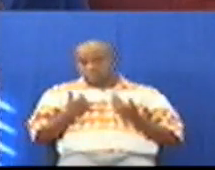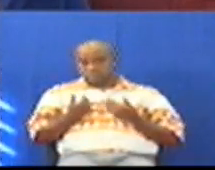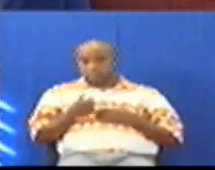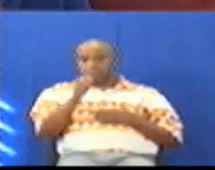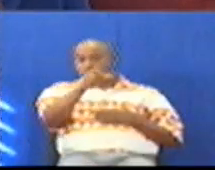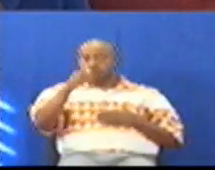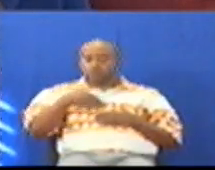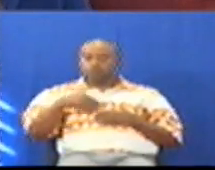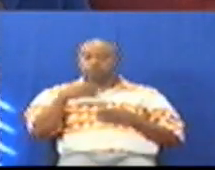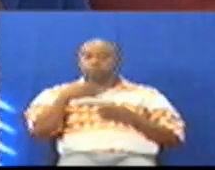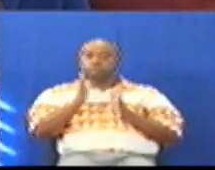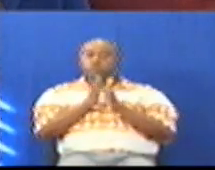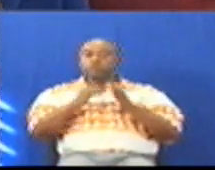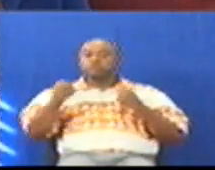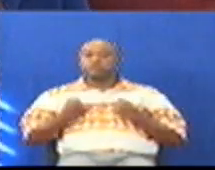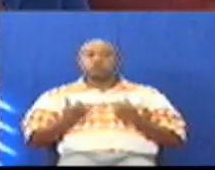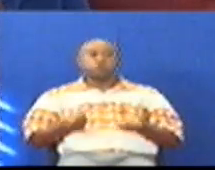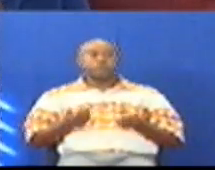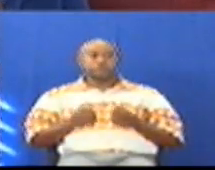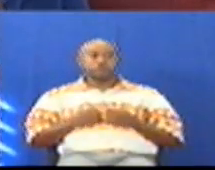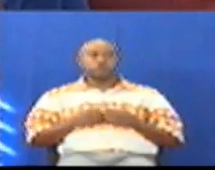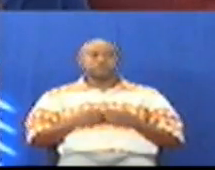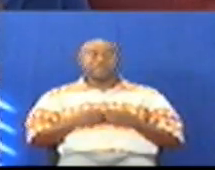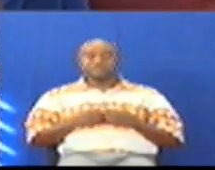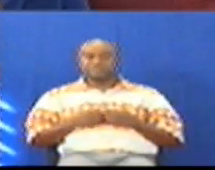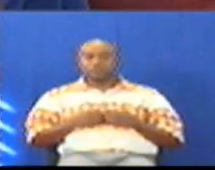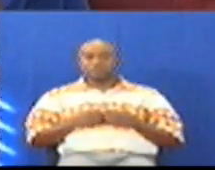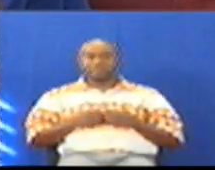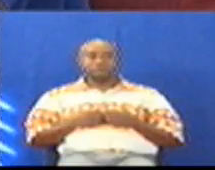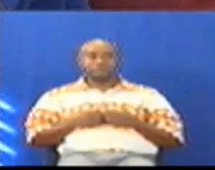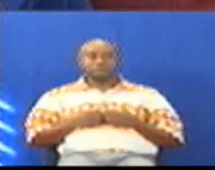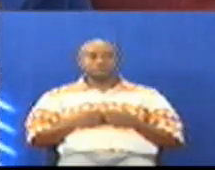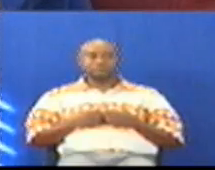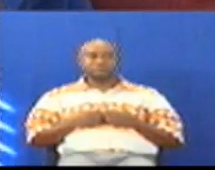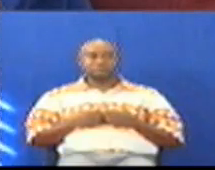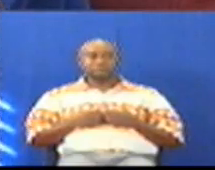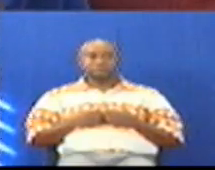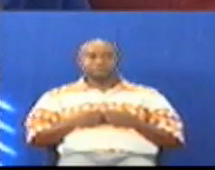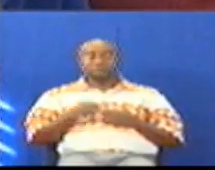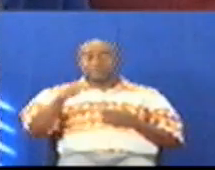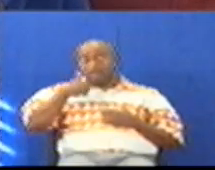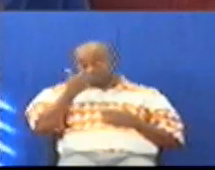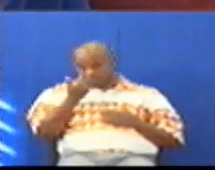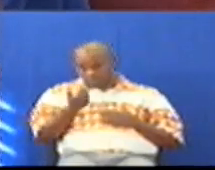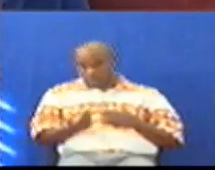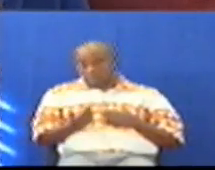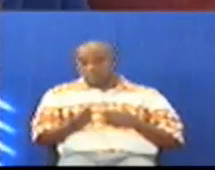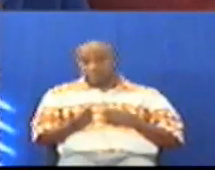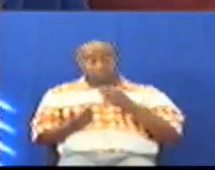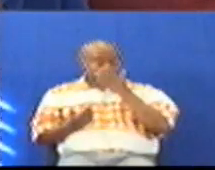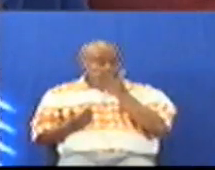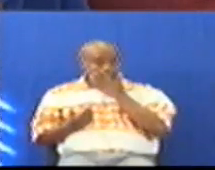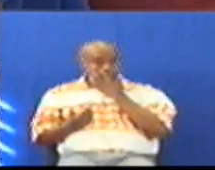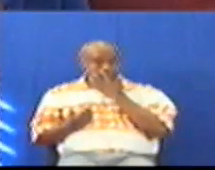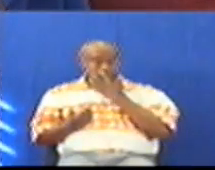mjitahidi time inayotakiwa, tunawapa mtihani mwingine huu. Baada ya Mheshimiwa Mchemba, Msekwa,